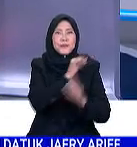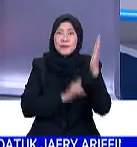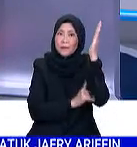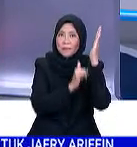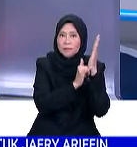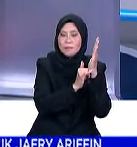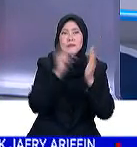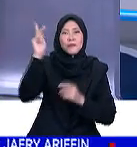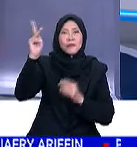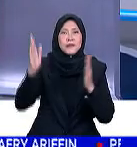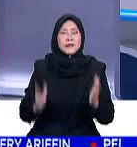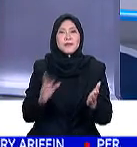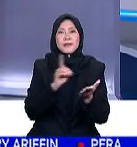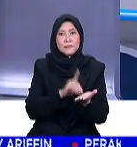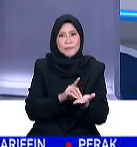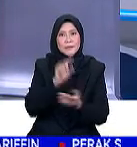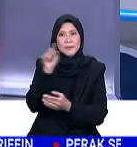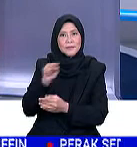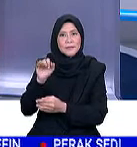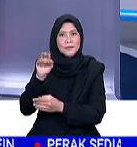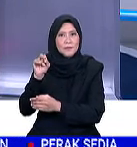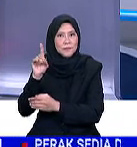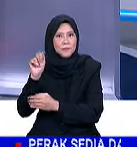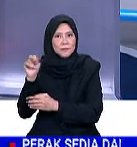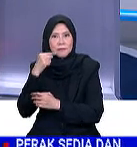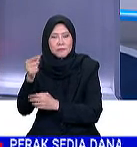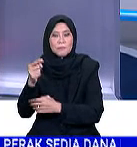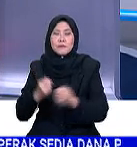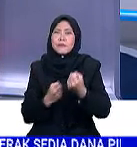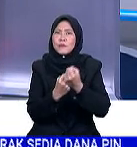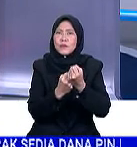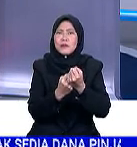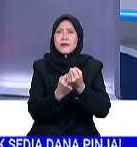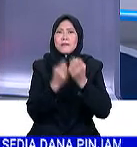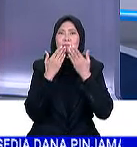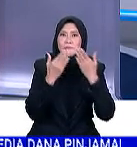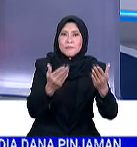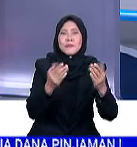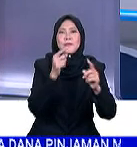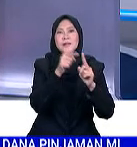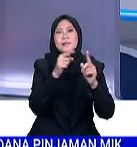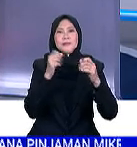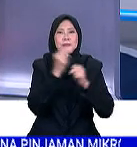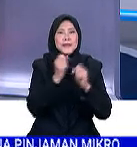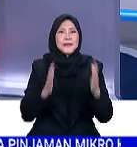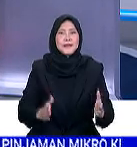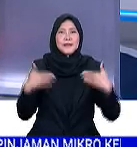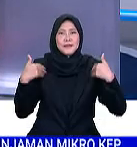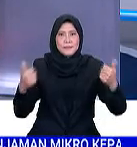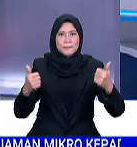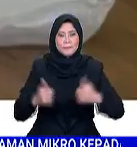Dr. Zainul Rashid Zainuddin berkata, sumbangan merupakan penghargaan kepada petugas kesihatan.